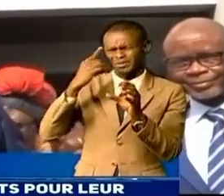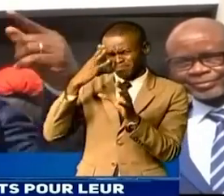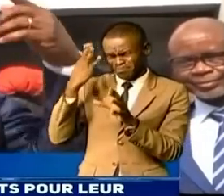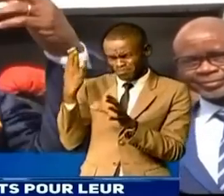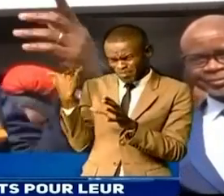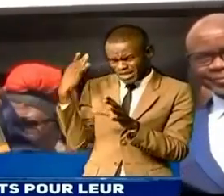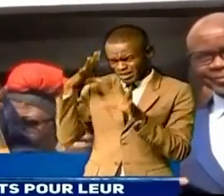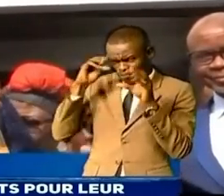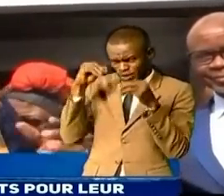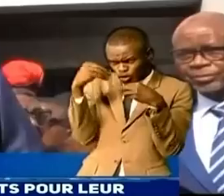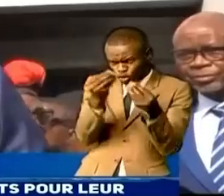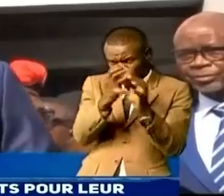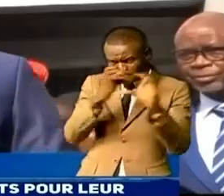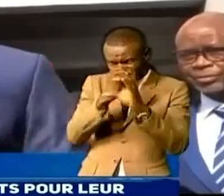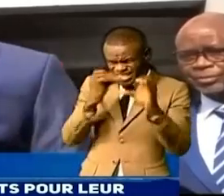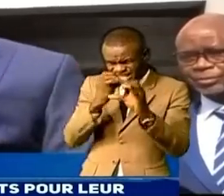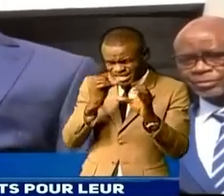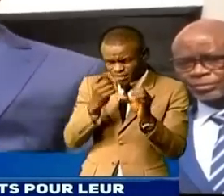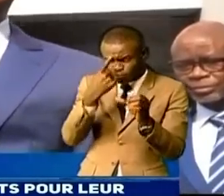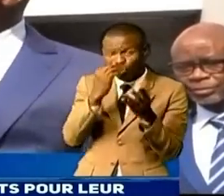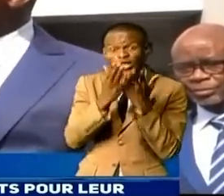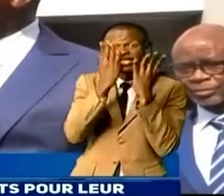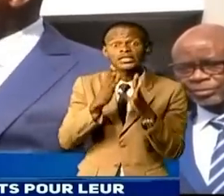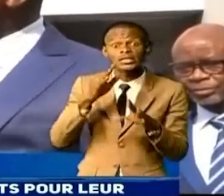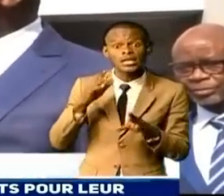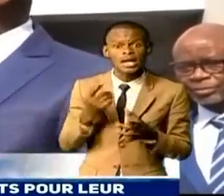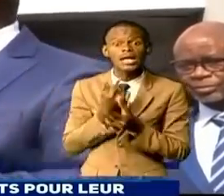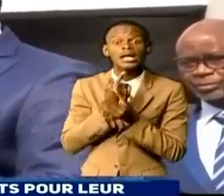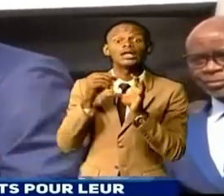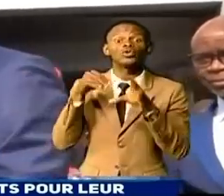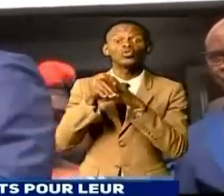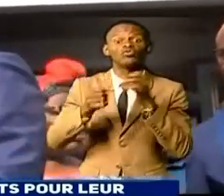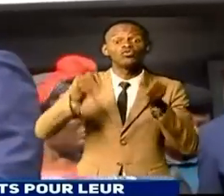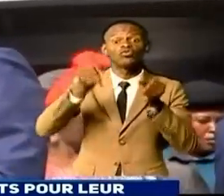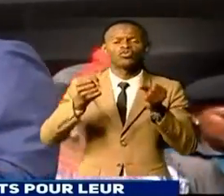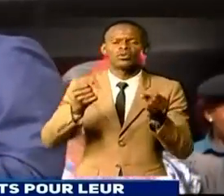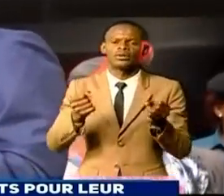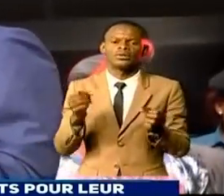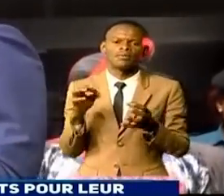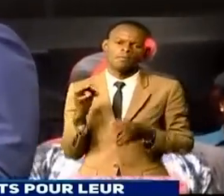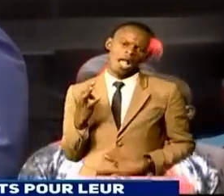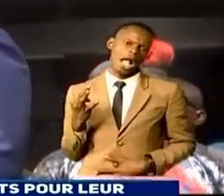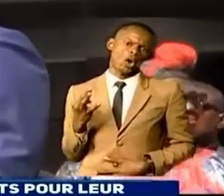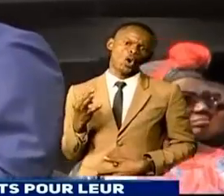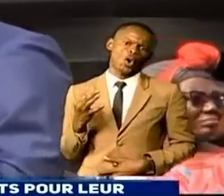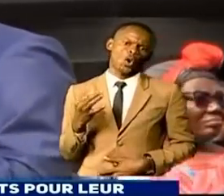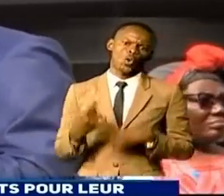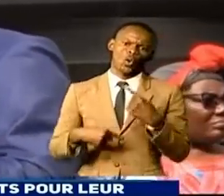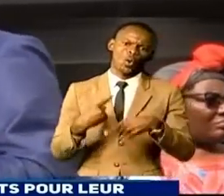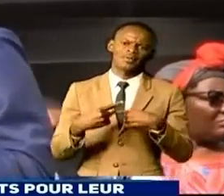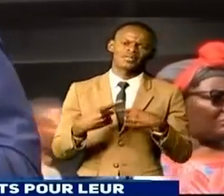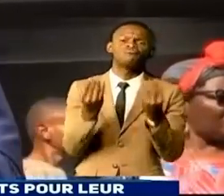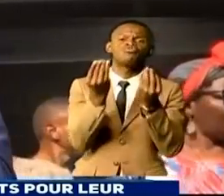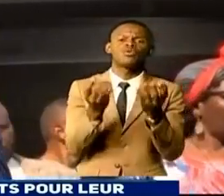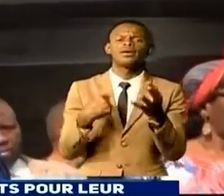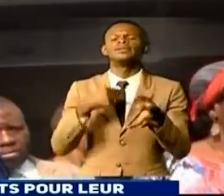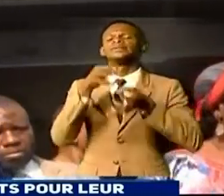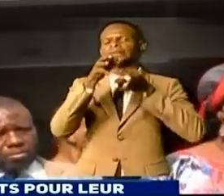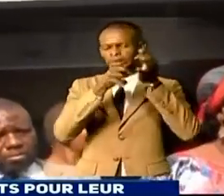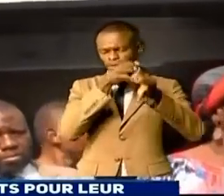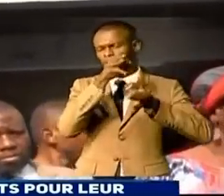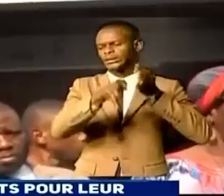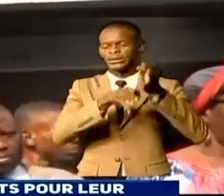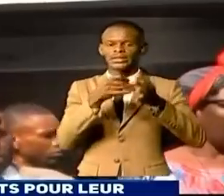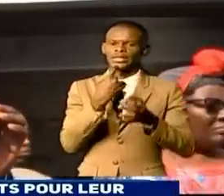déjà conclue. À partir de ce moment-là, nous avons commencé des concertations avec